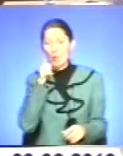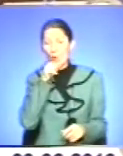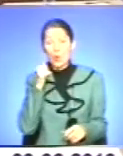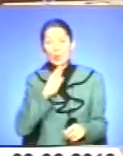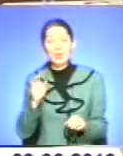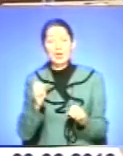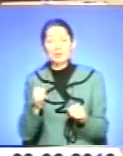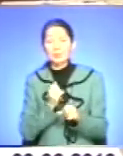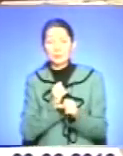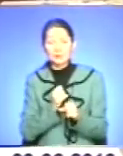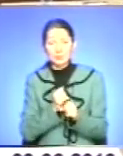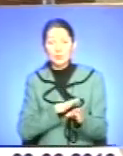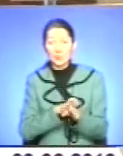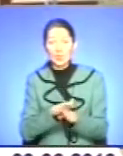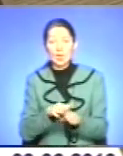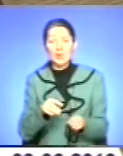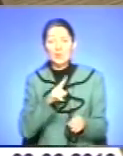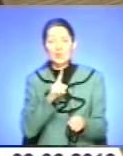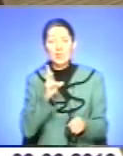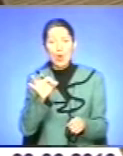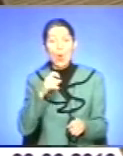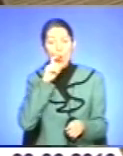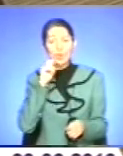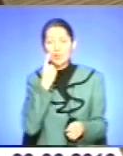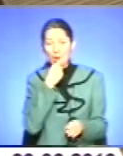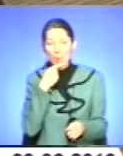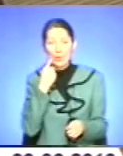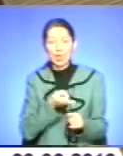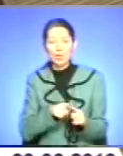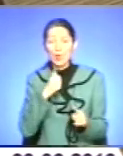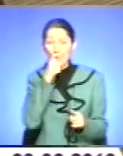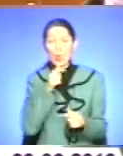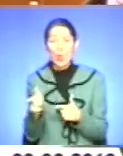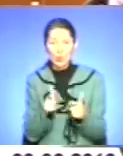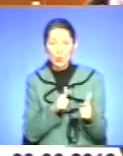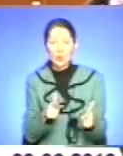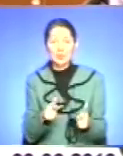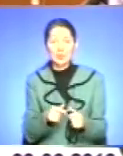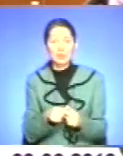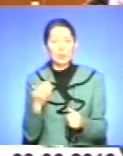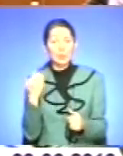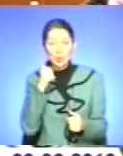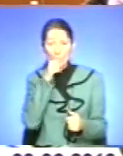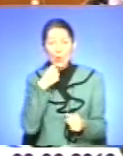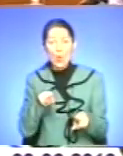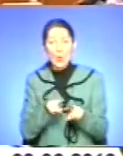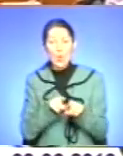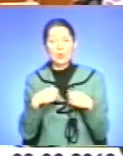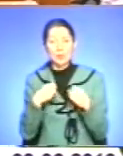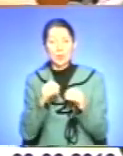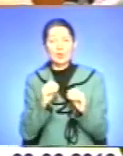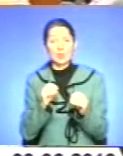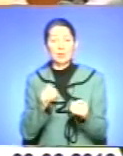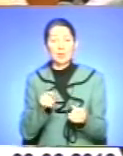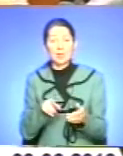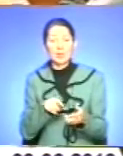з української мови. Цьогоріч готувався і розраховує на хороші результати. Там того року я теж здавав тести, але